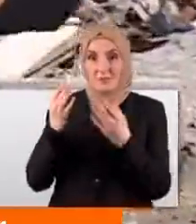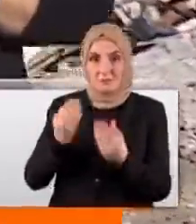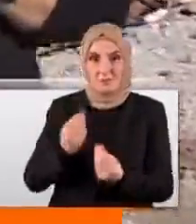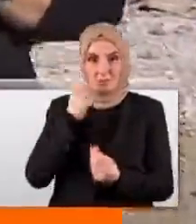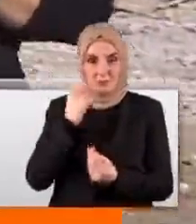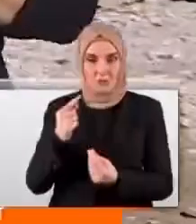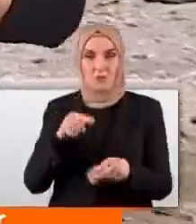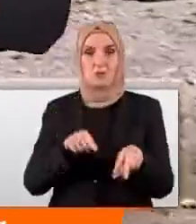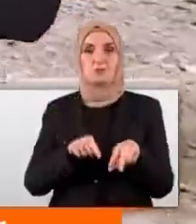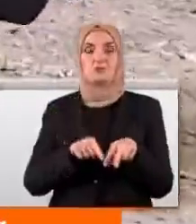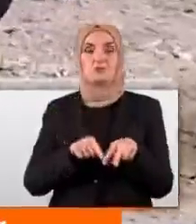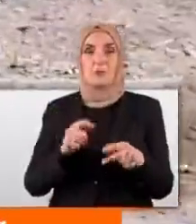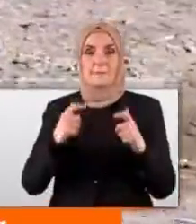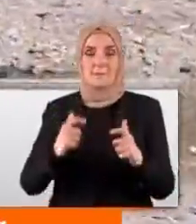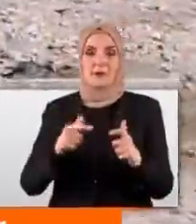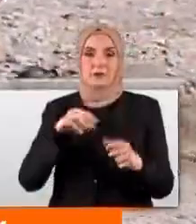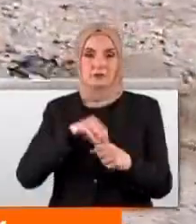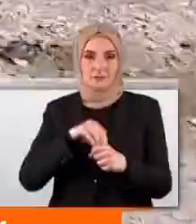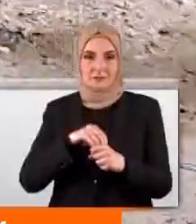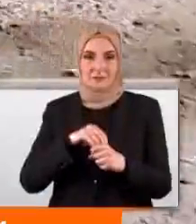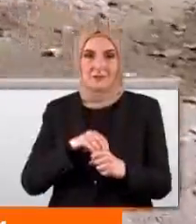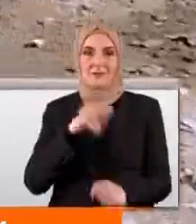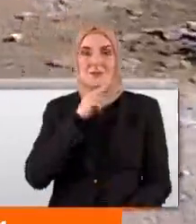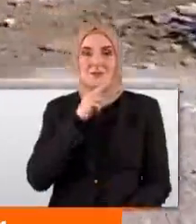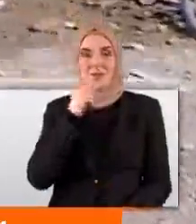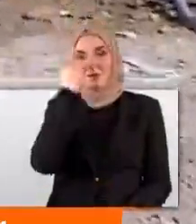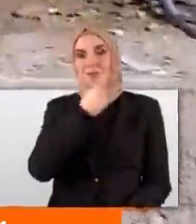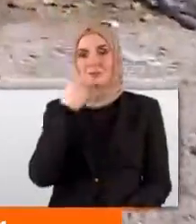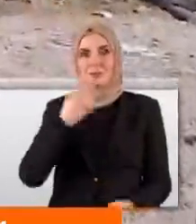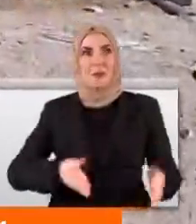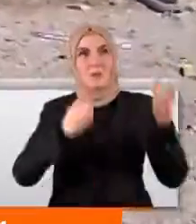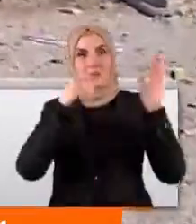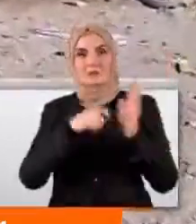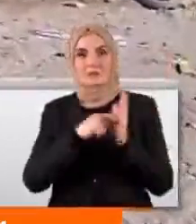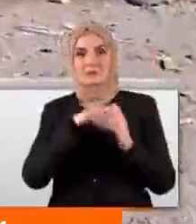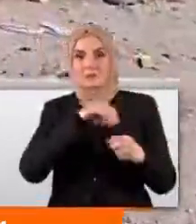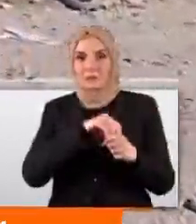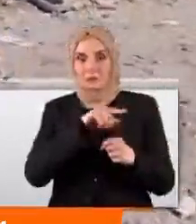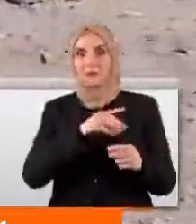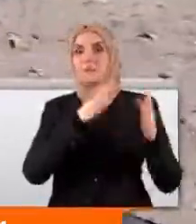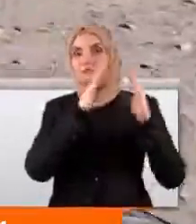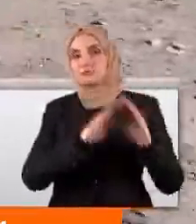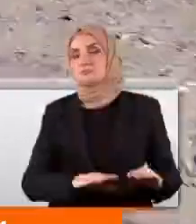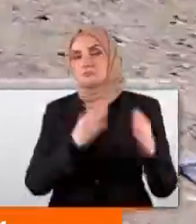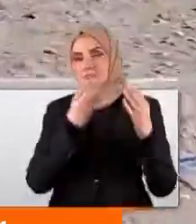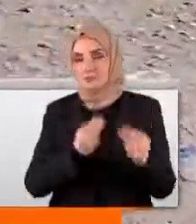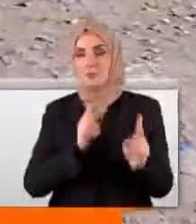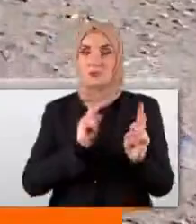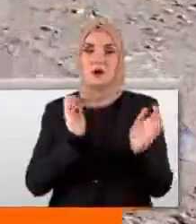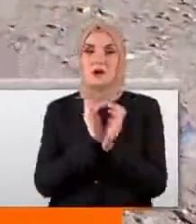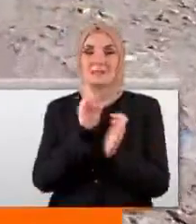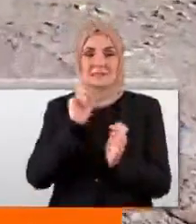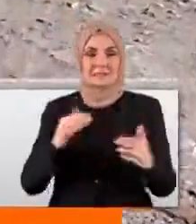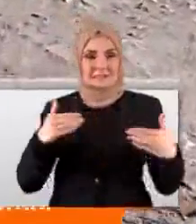Yüz Apartmanı'ndaki evindeydi. Depremde o bina yıkıldı ve böyle enkaz haline geldi. Ailesi ilk geceden